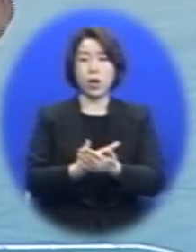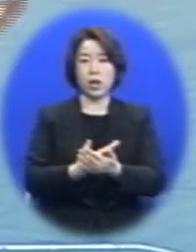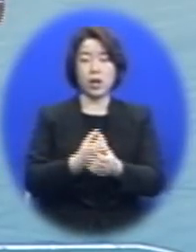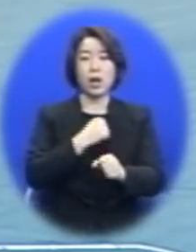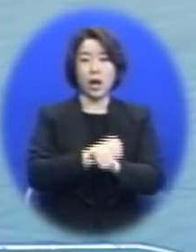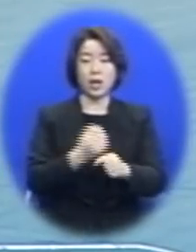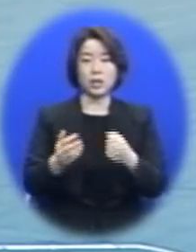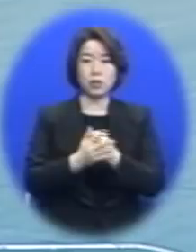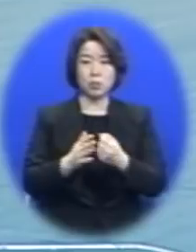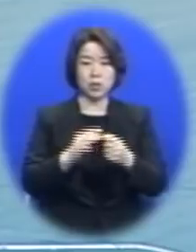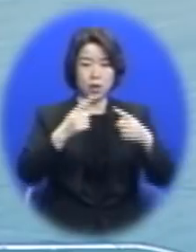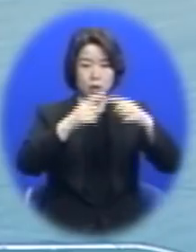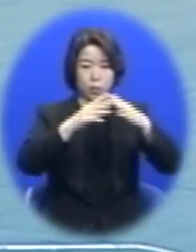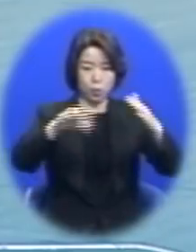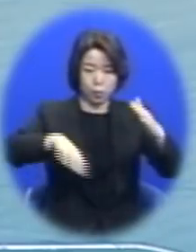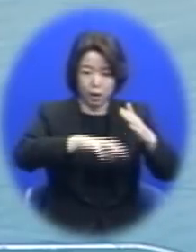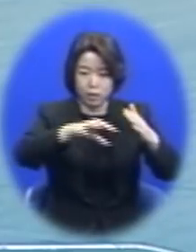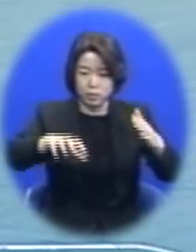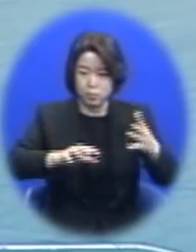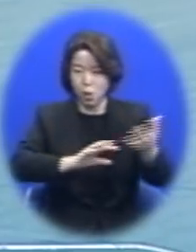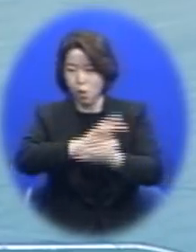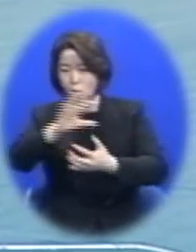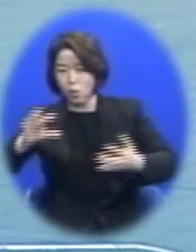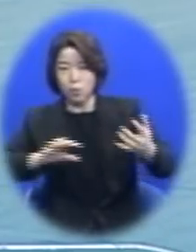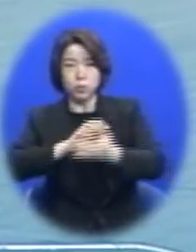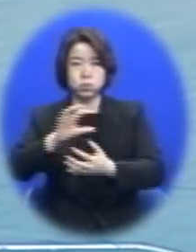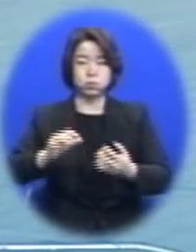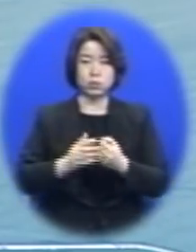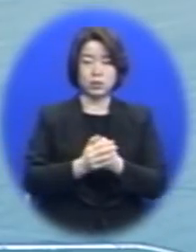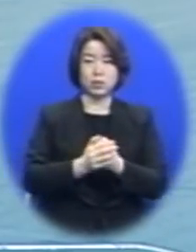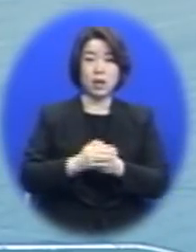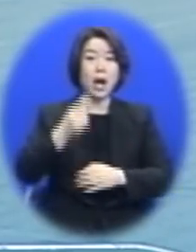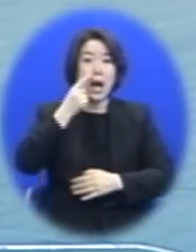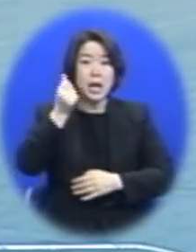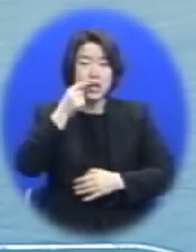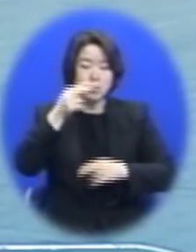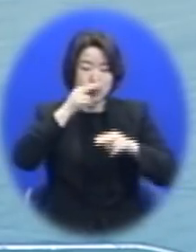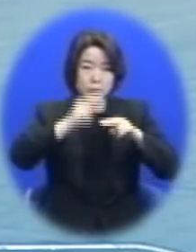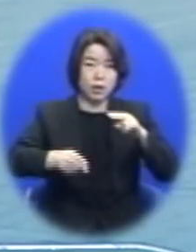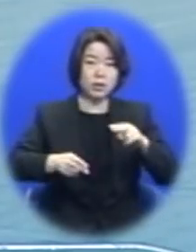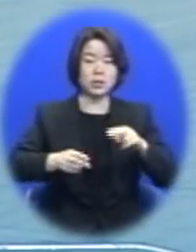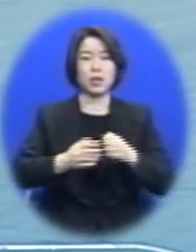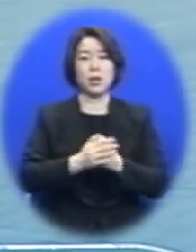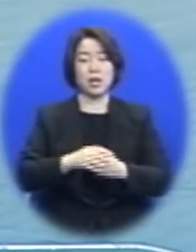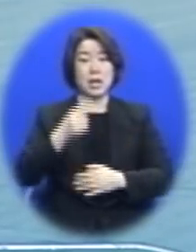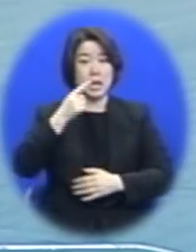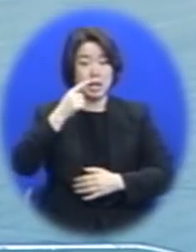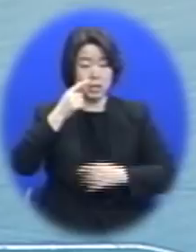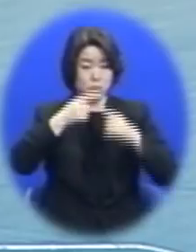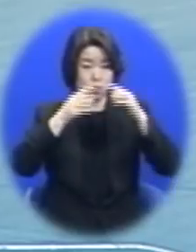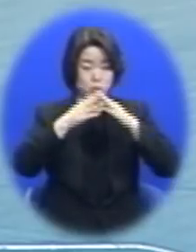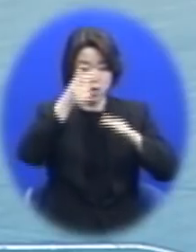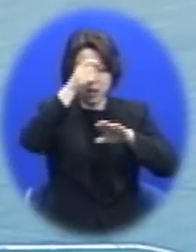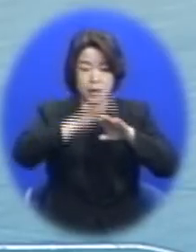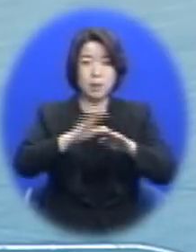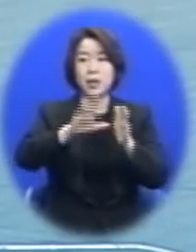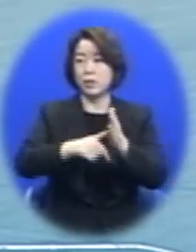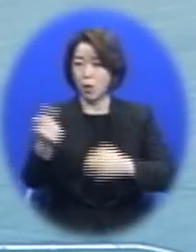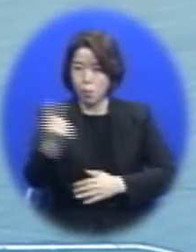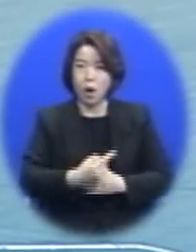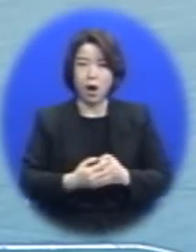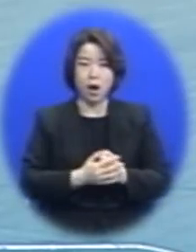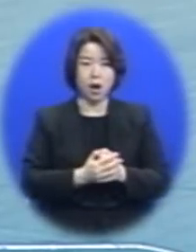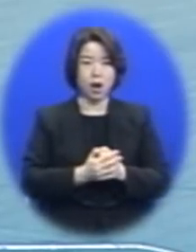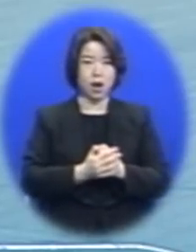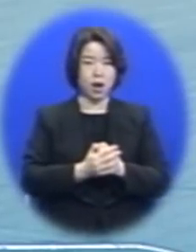술렁 거릴 정도가 됐어요 일본 형사들이 교회의 예배 때 울 정도였어요 왜 미제